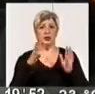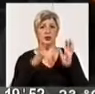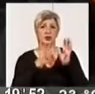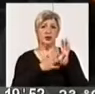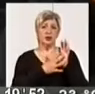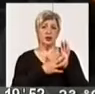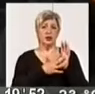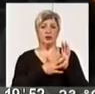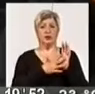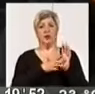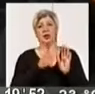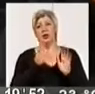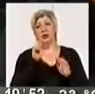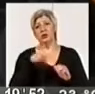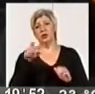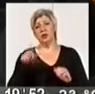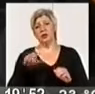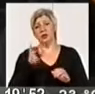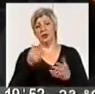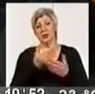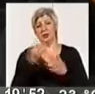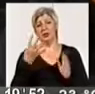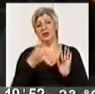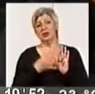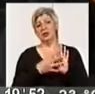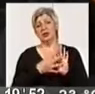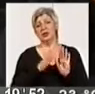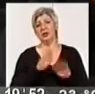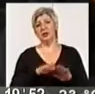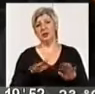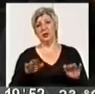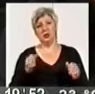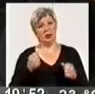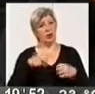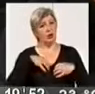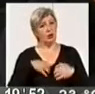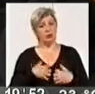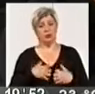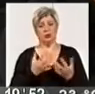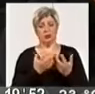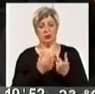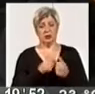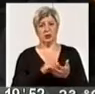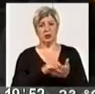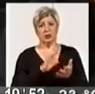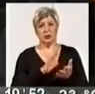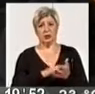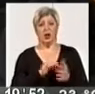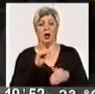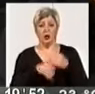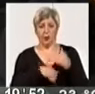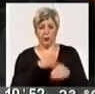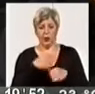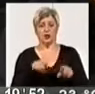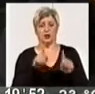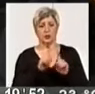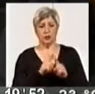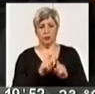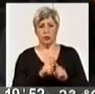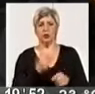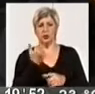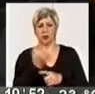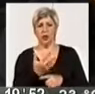них 9 детей. То есть достаточно грустная статистика. Поэтому к пляжам существуют тоже определенные требования. Должны быть